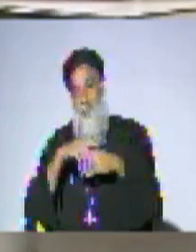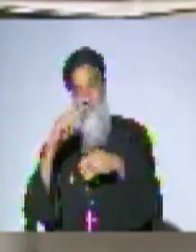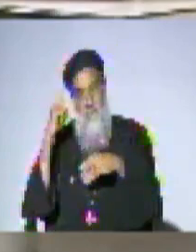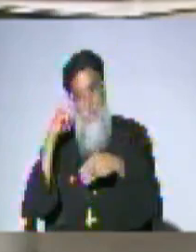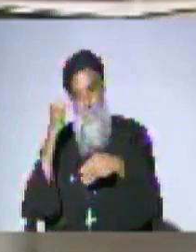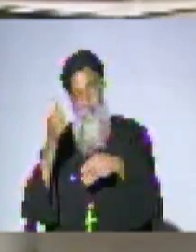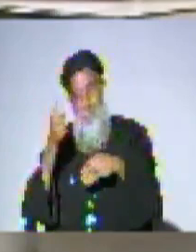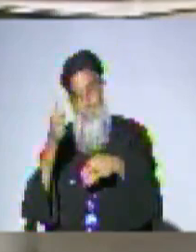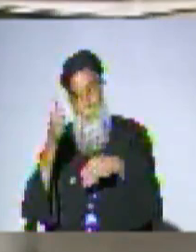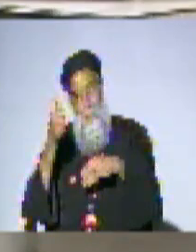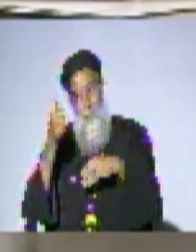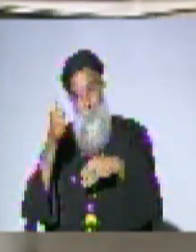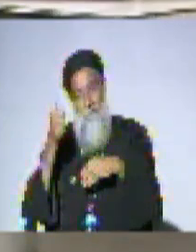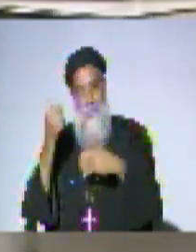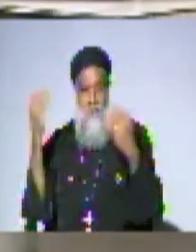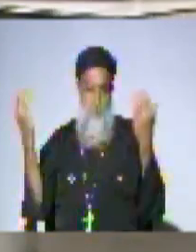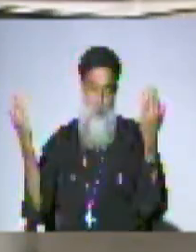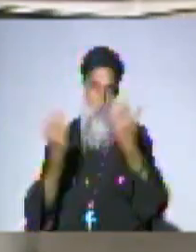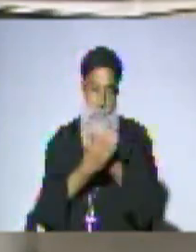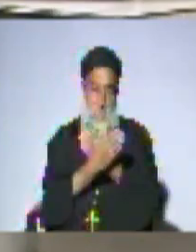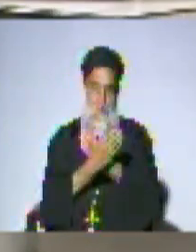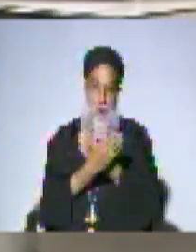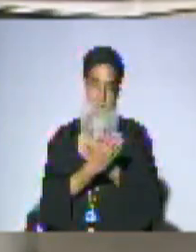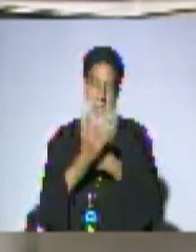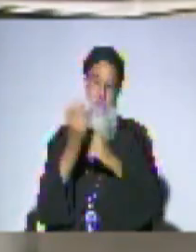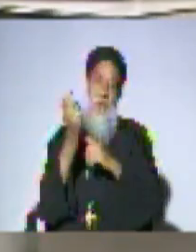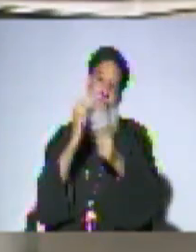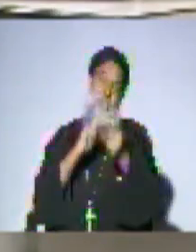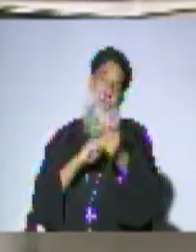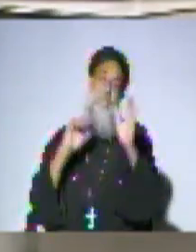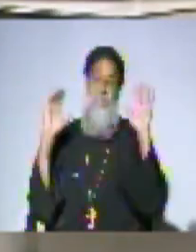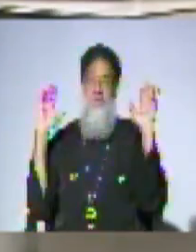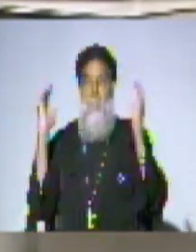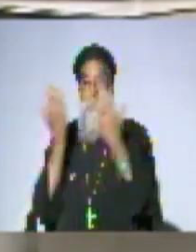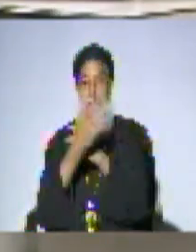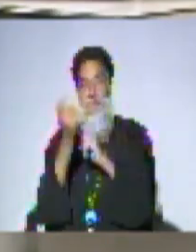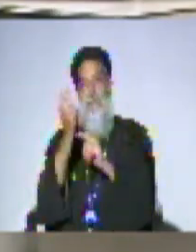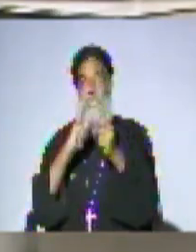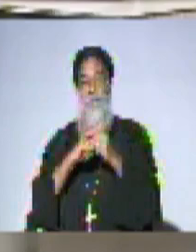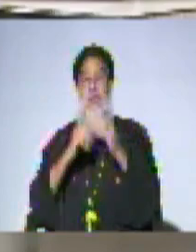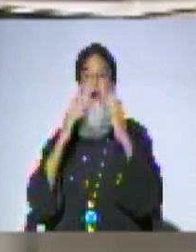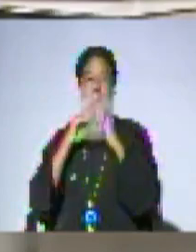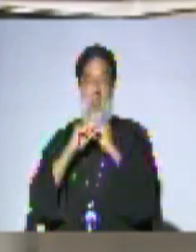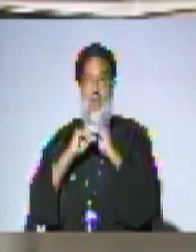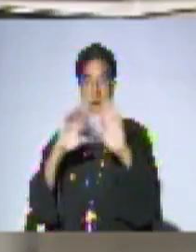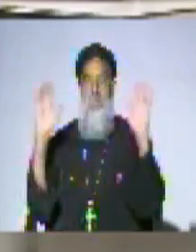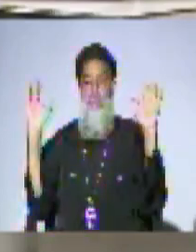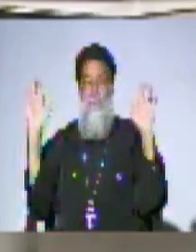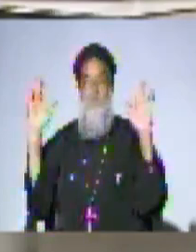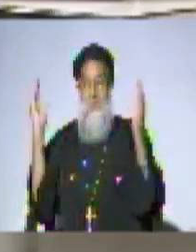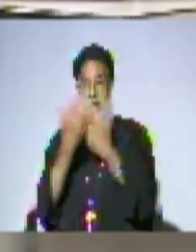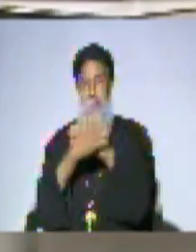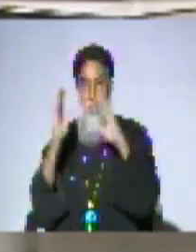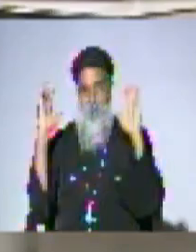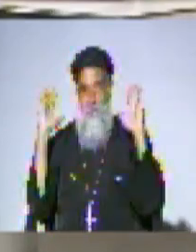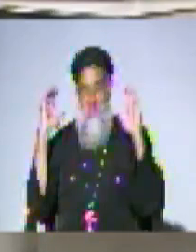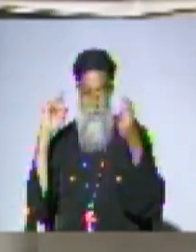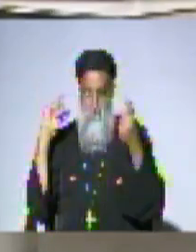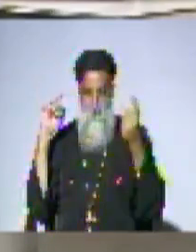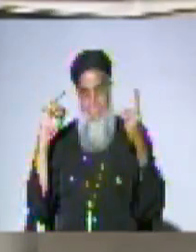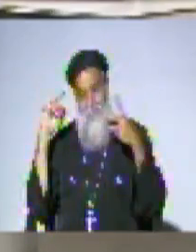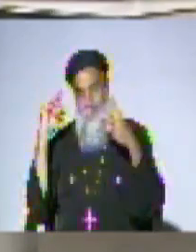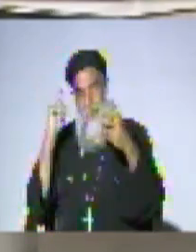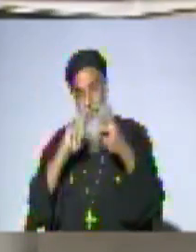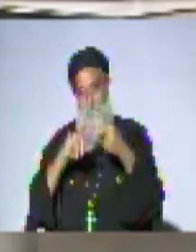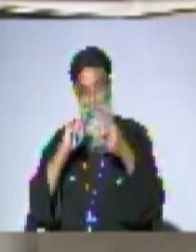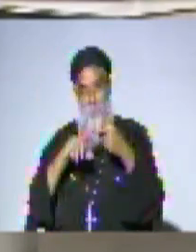مهم قوي، يعني وكيل عرفنا لأنه بينوب عن المسيح في تقديم الذبيحة، موكل منه يعني،